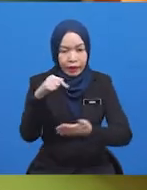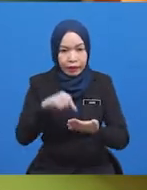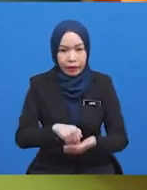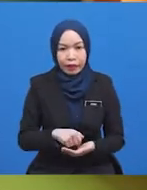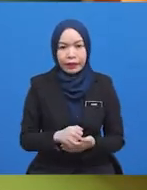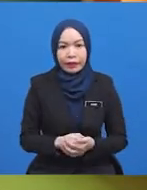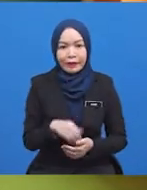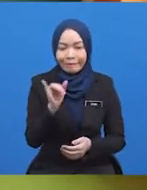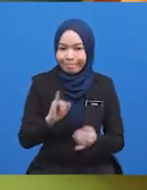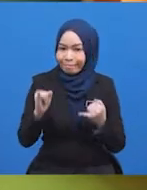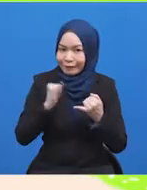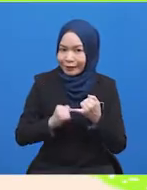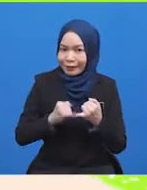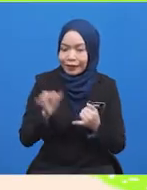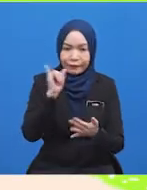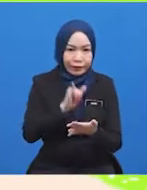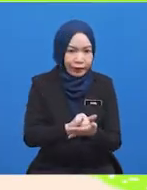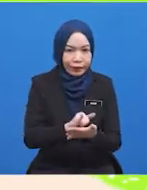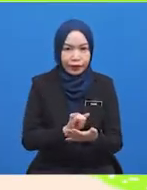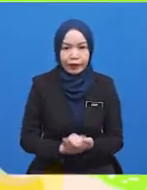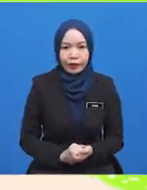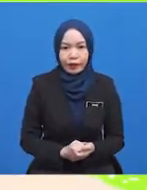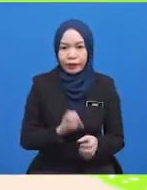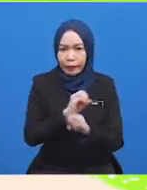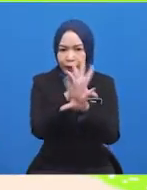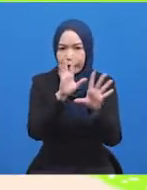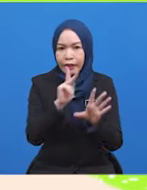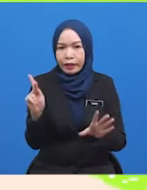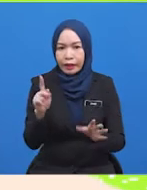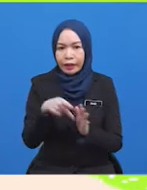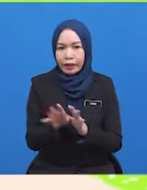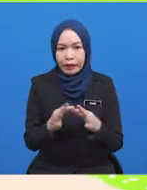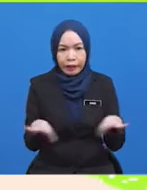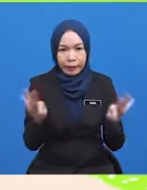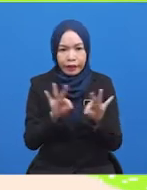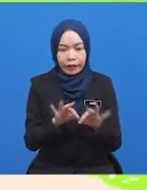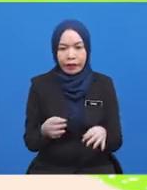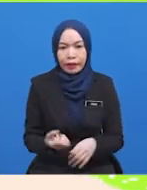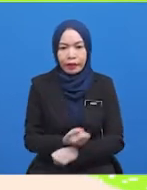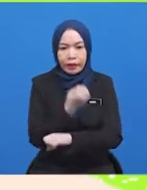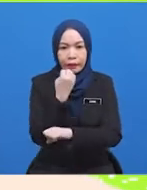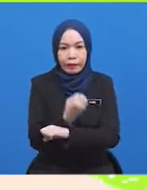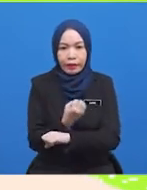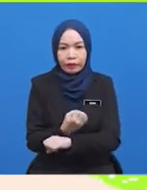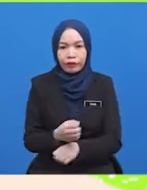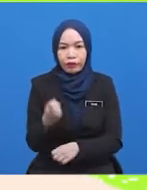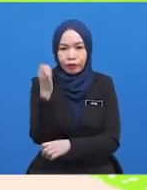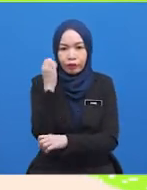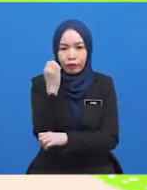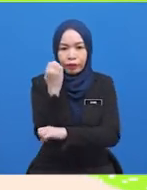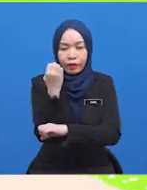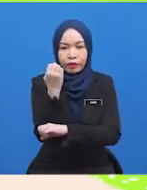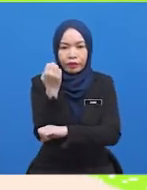kita yang terakhir, iaitu menerangkan kepentingan batuan igneous,